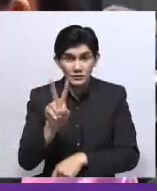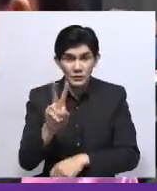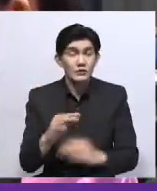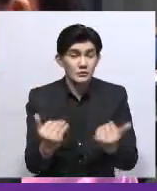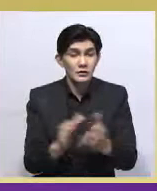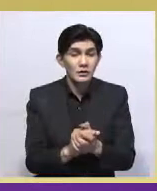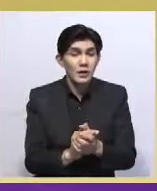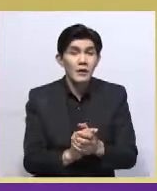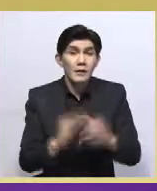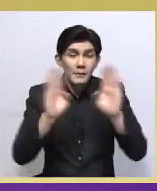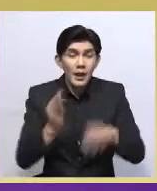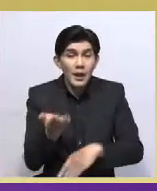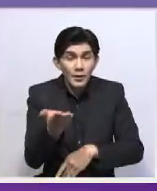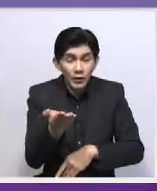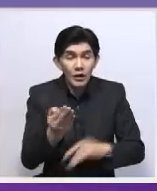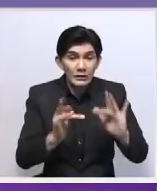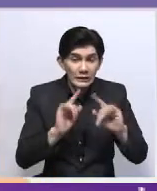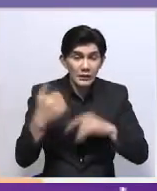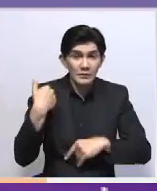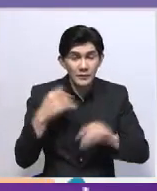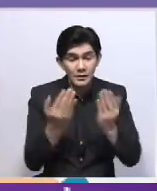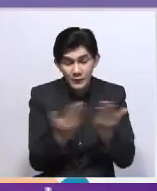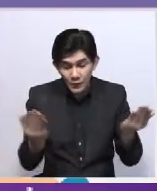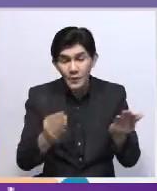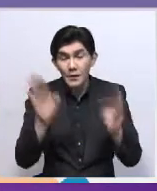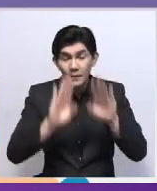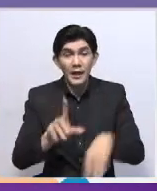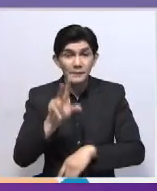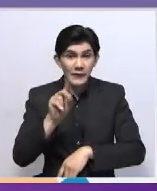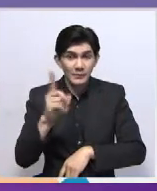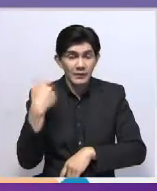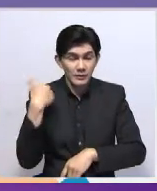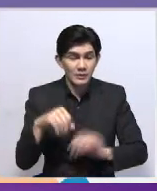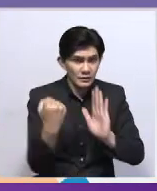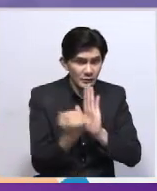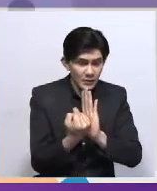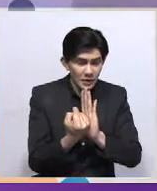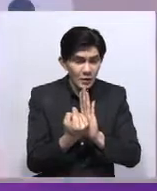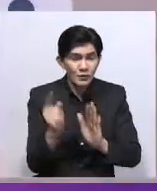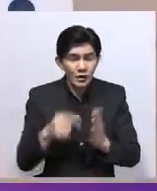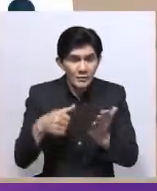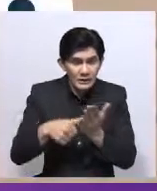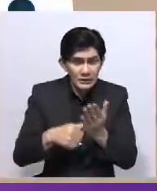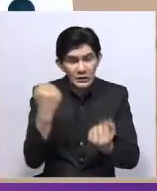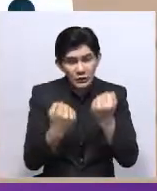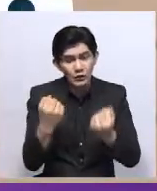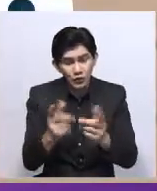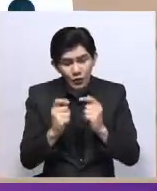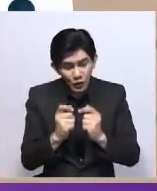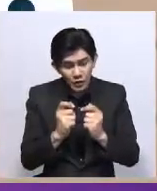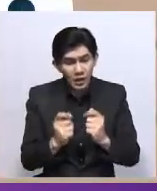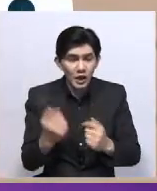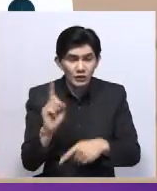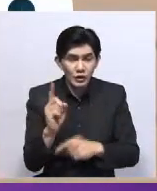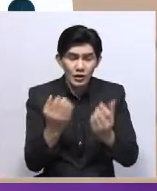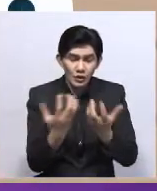2522รวมถึงแบบฟอร์มคำขอออนไลน์กว่า31แบบฟอร์มงานด้านทะเบียนและภาษีรถการขอใบอนุญาตประกอบการข